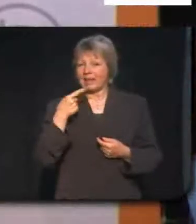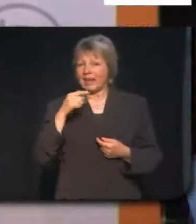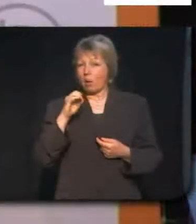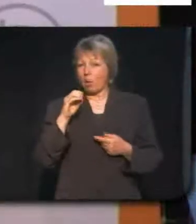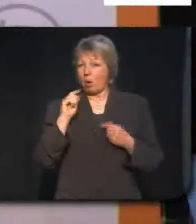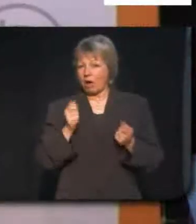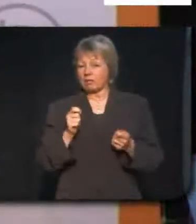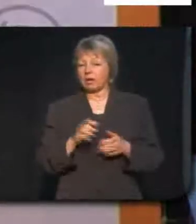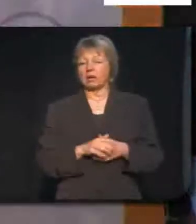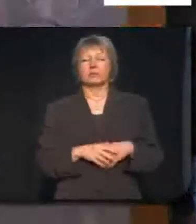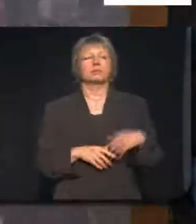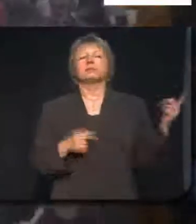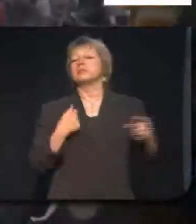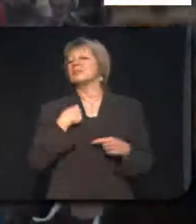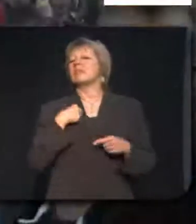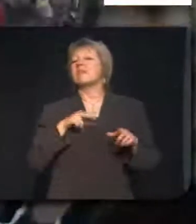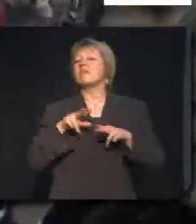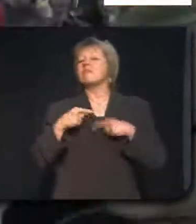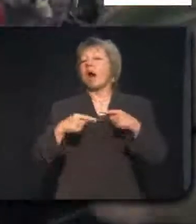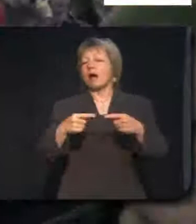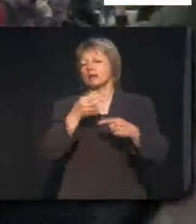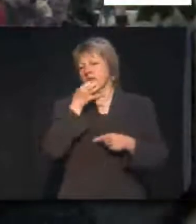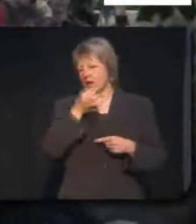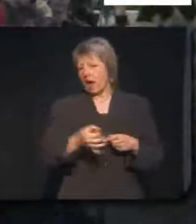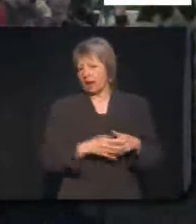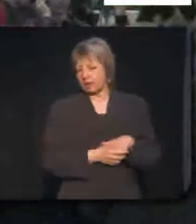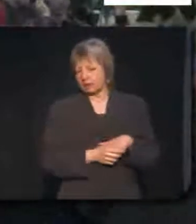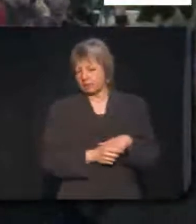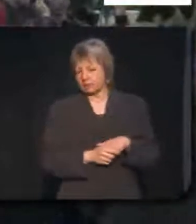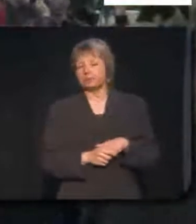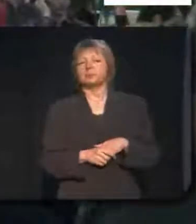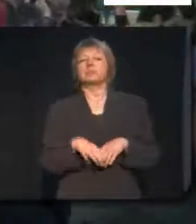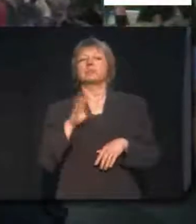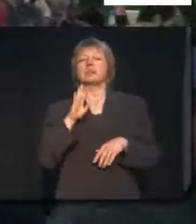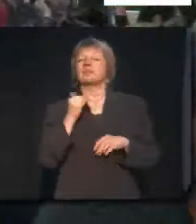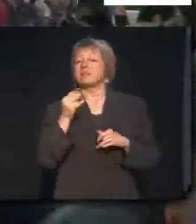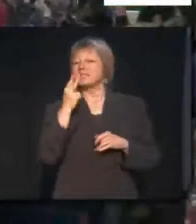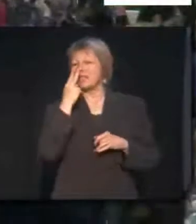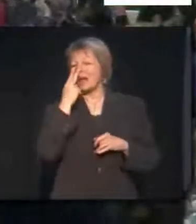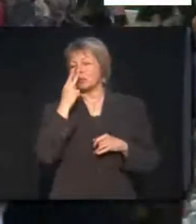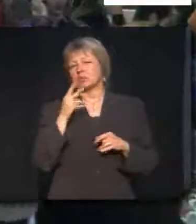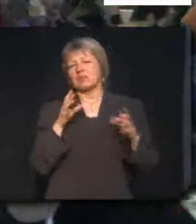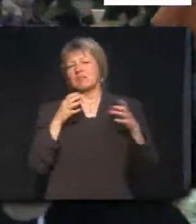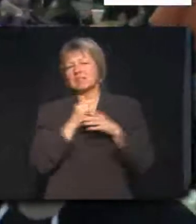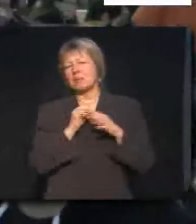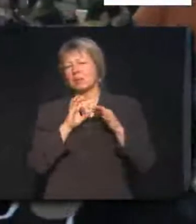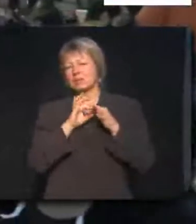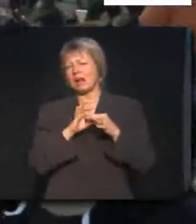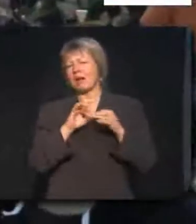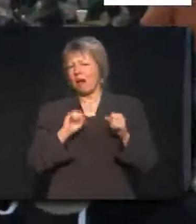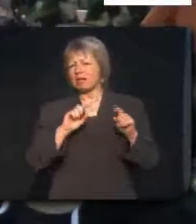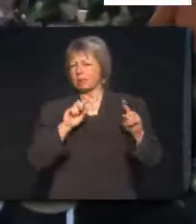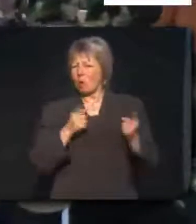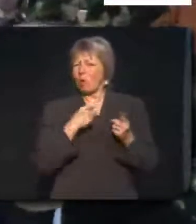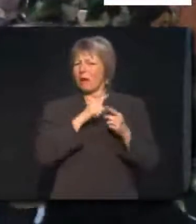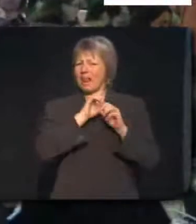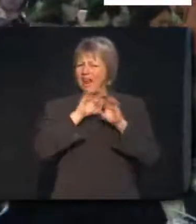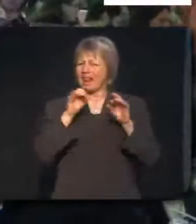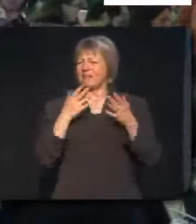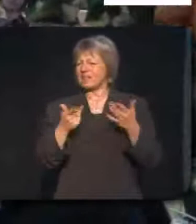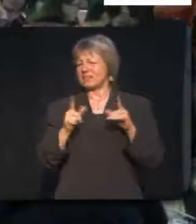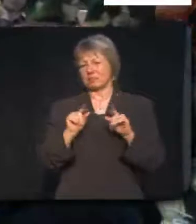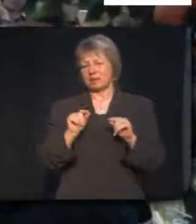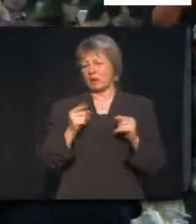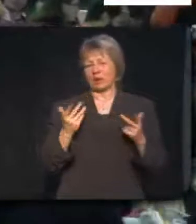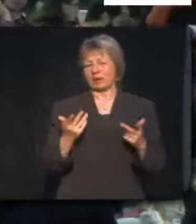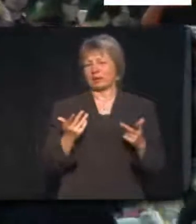ich habe eine Verfahrensfrage könnte die Versammlungsleitung noch mal erklären was das jetzt konkret bedeutet ich